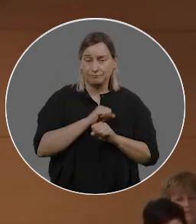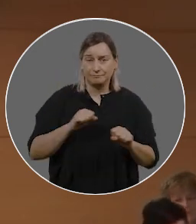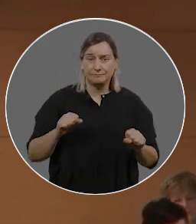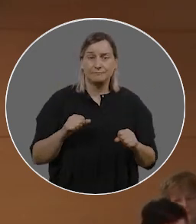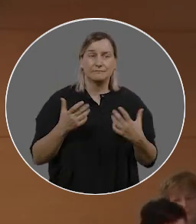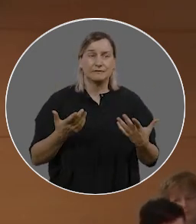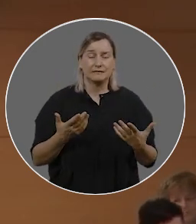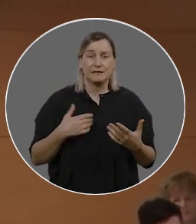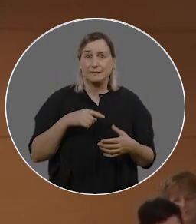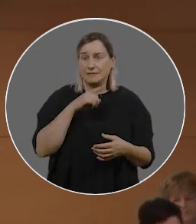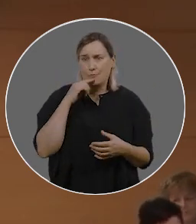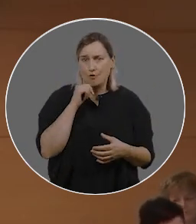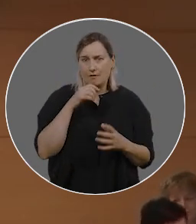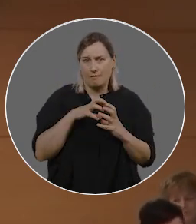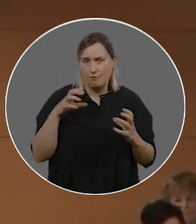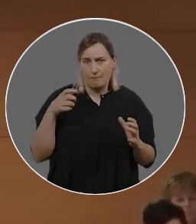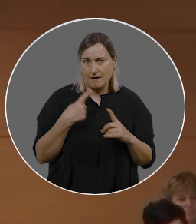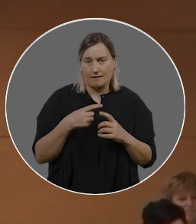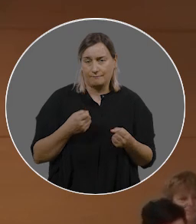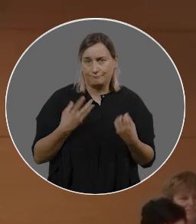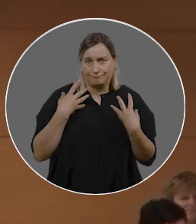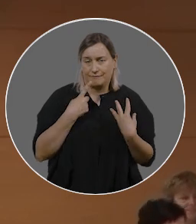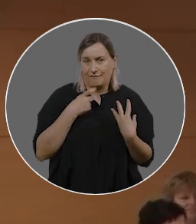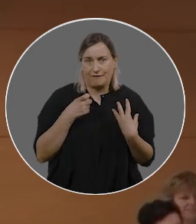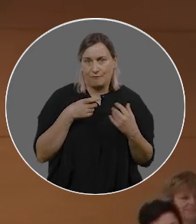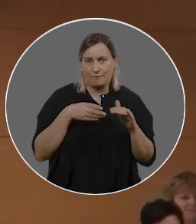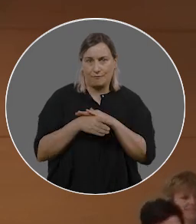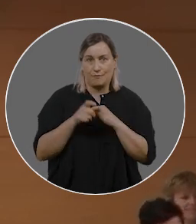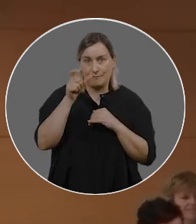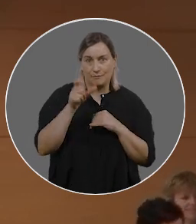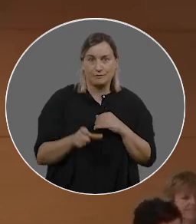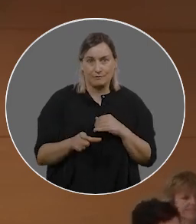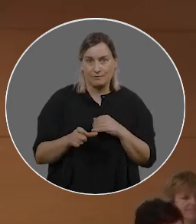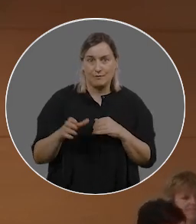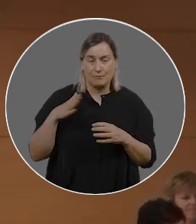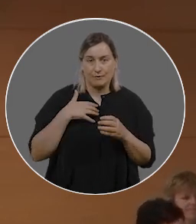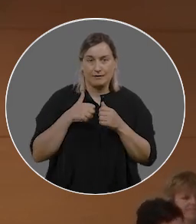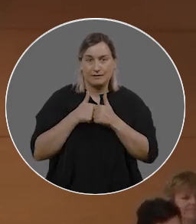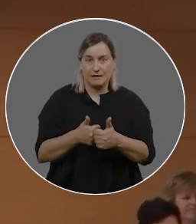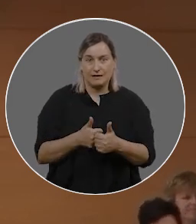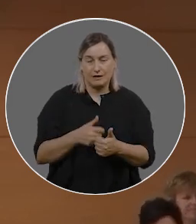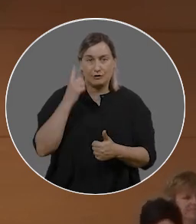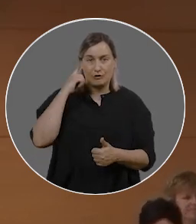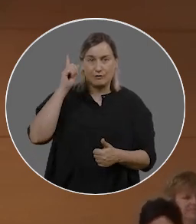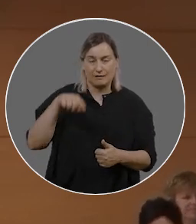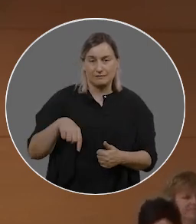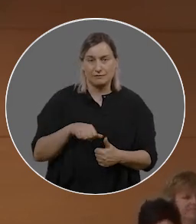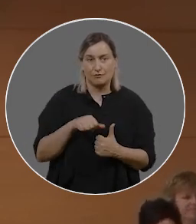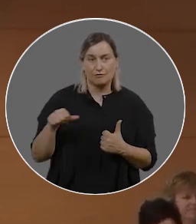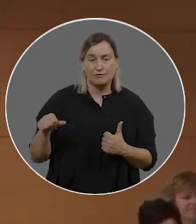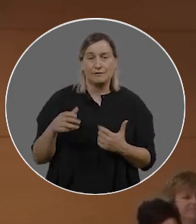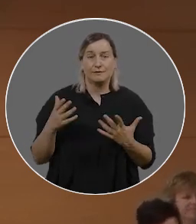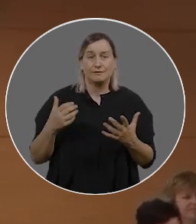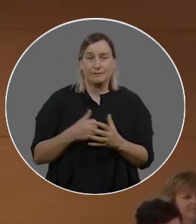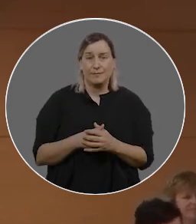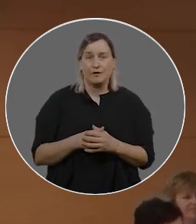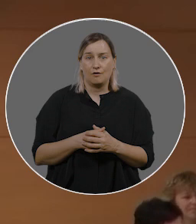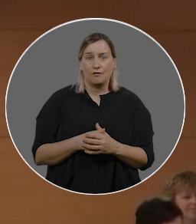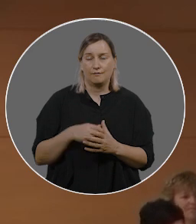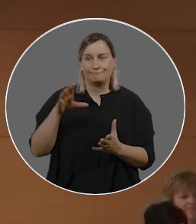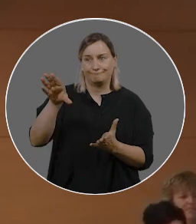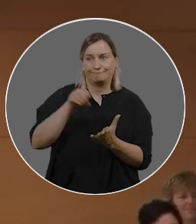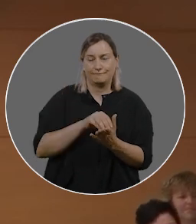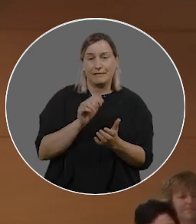llenguatge de signes, i ens sap molt greu perquè això ha dificultat que alguna persona ens pugui seguir durant tota la sessió,